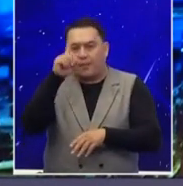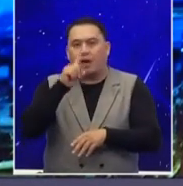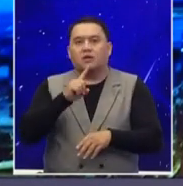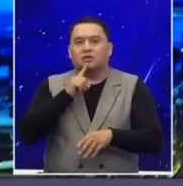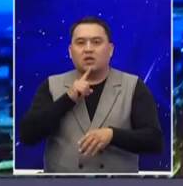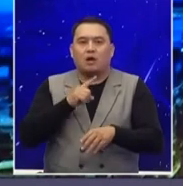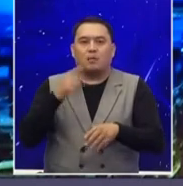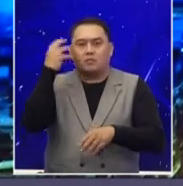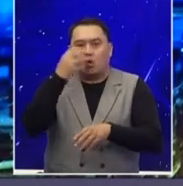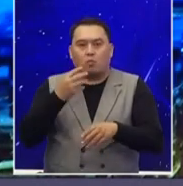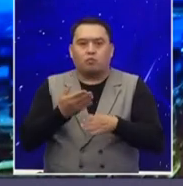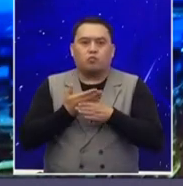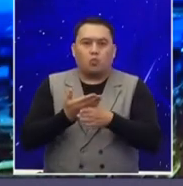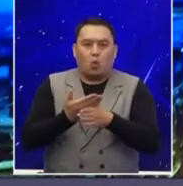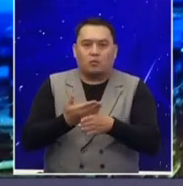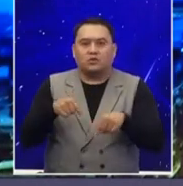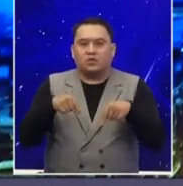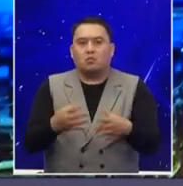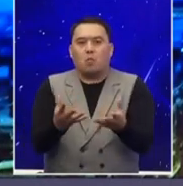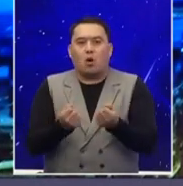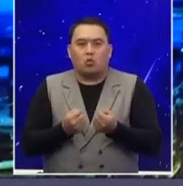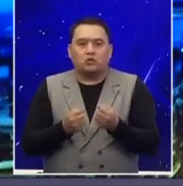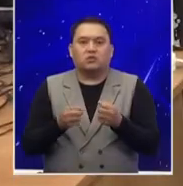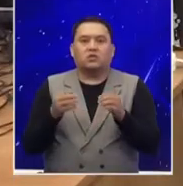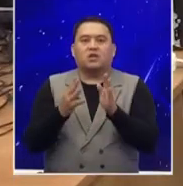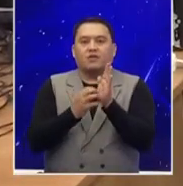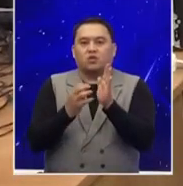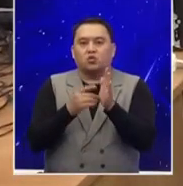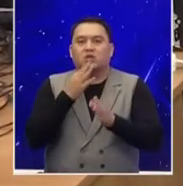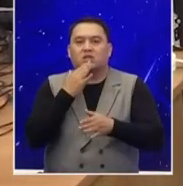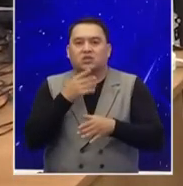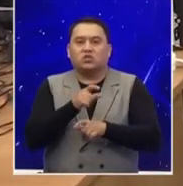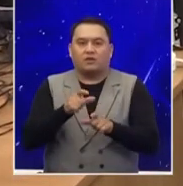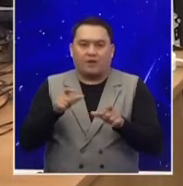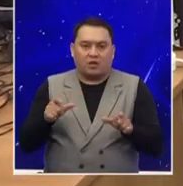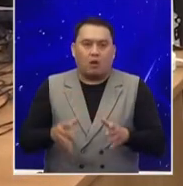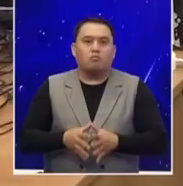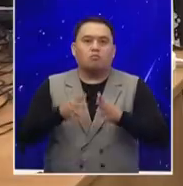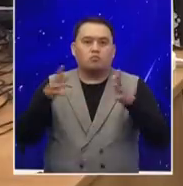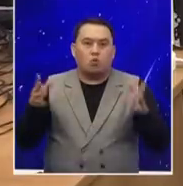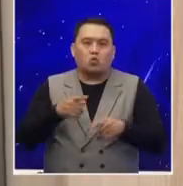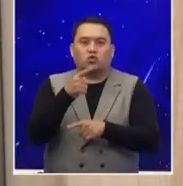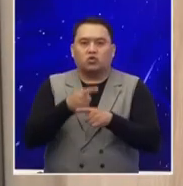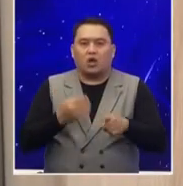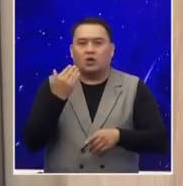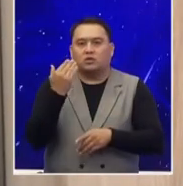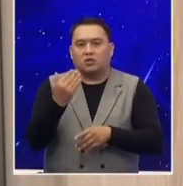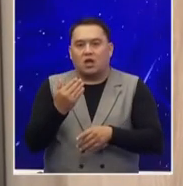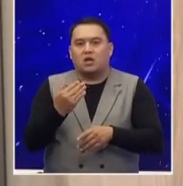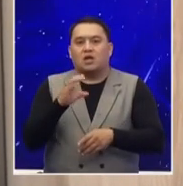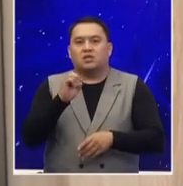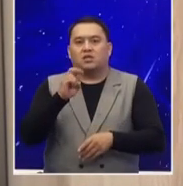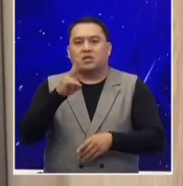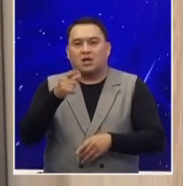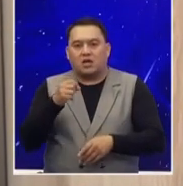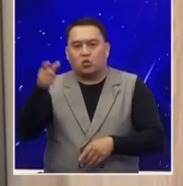года медико-психологическую помощь здесь получили более 900 иностранных граждан. Большая часть из них – выходцы из